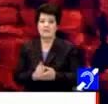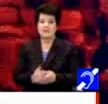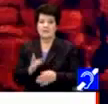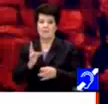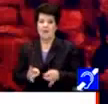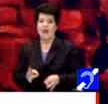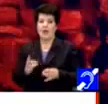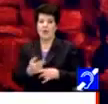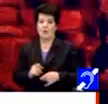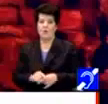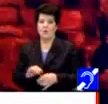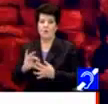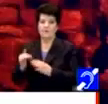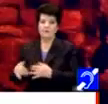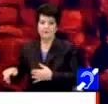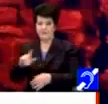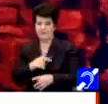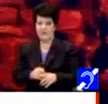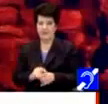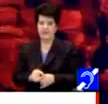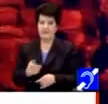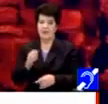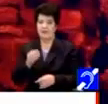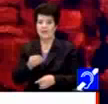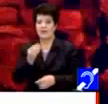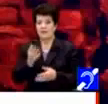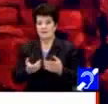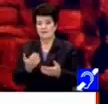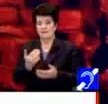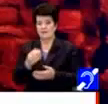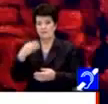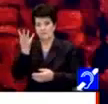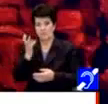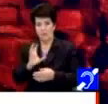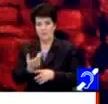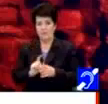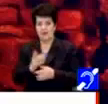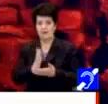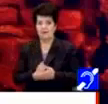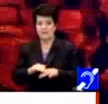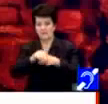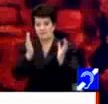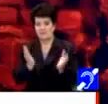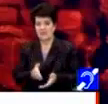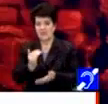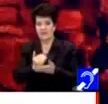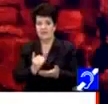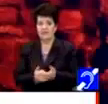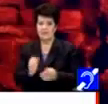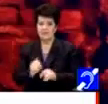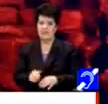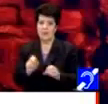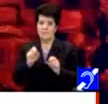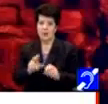zarvă mare prin Podgori, iar producerea vinului este în toi. Nu trebuie uitat însă că beciurile în care stau butoaiele cu vin la fermentat sunt